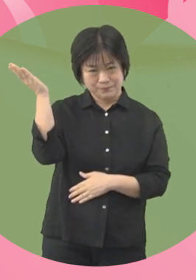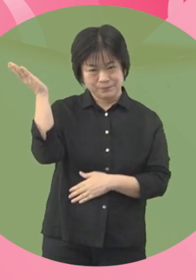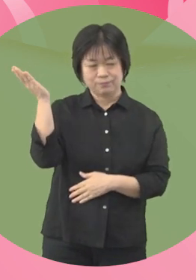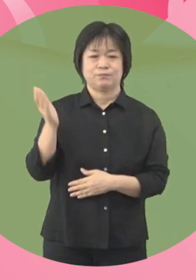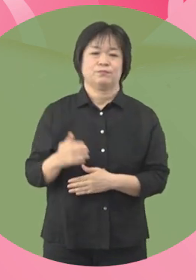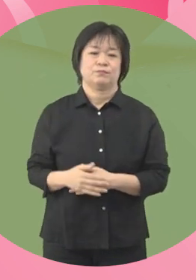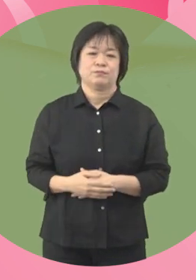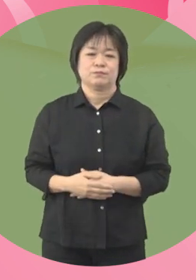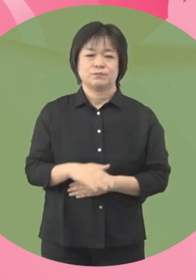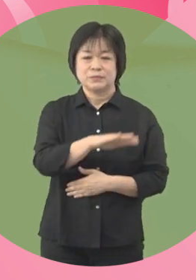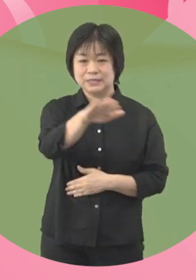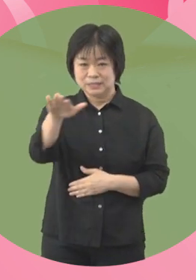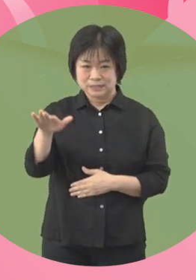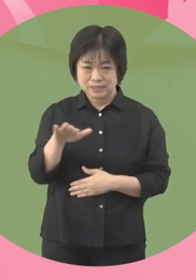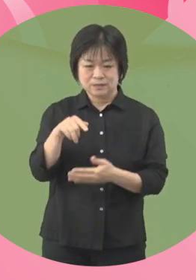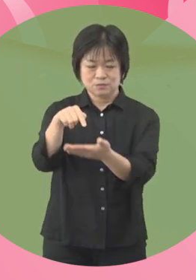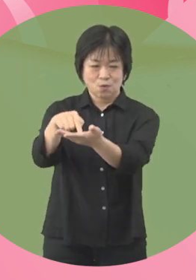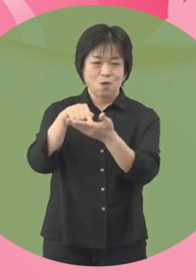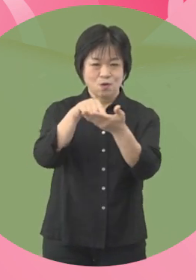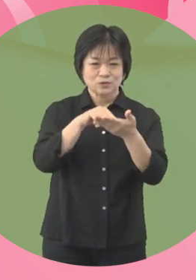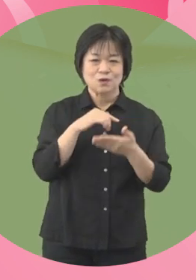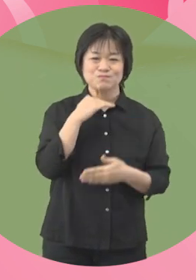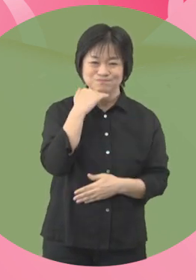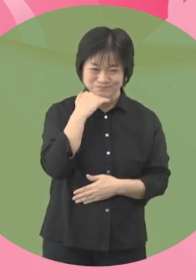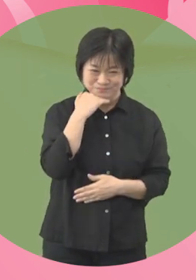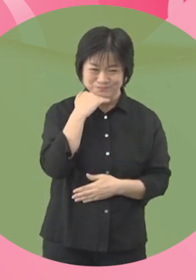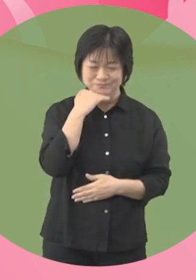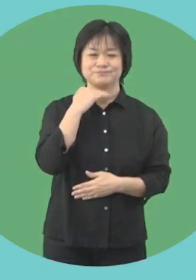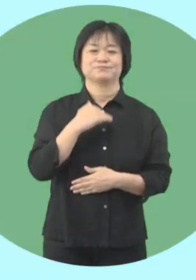。みんなのご応募待ってるぞよ。